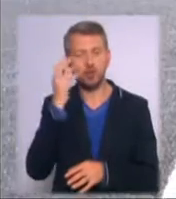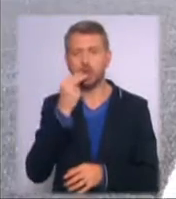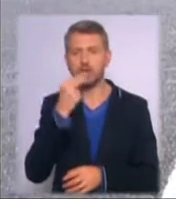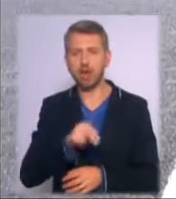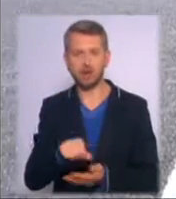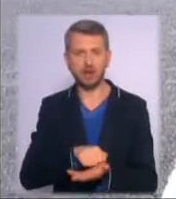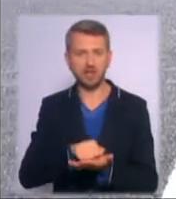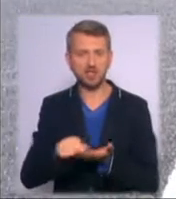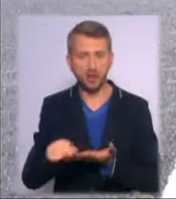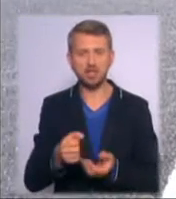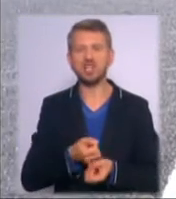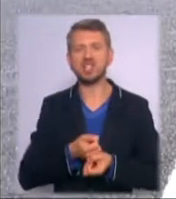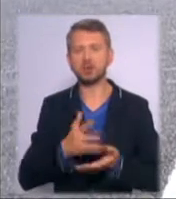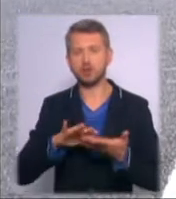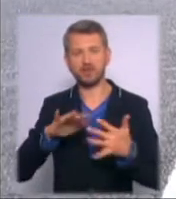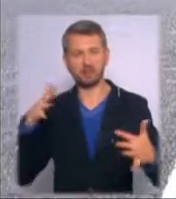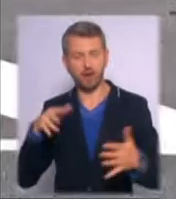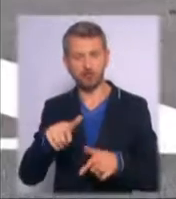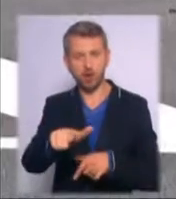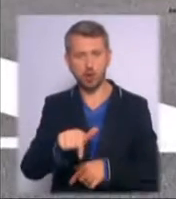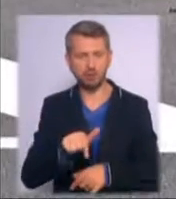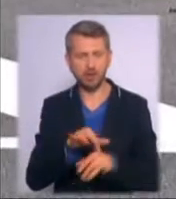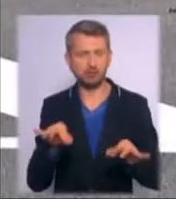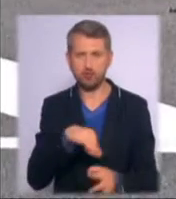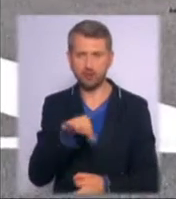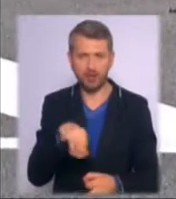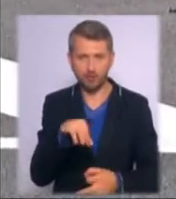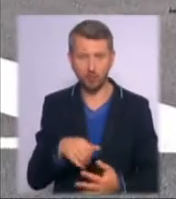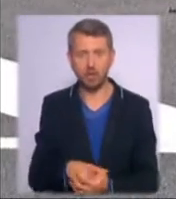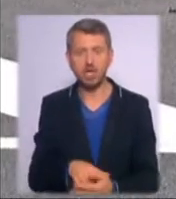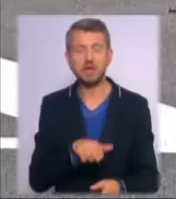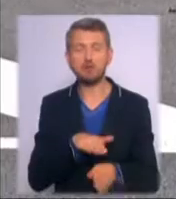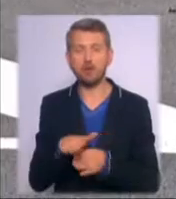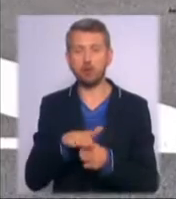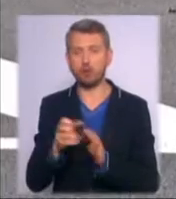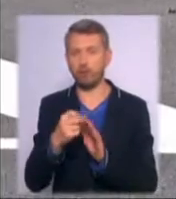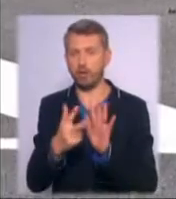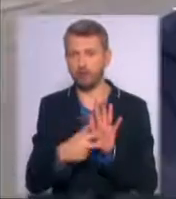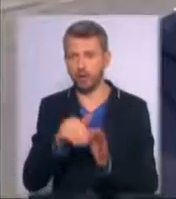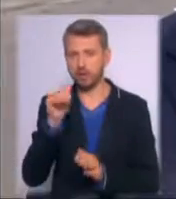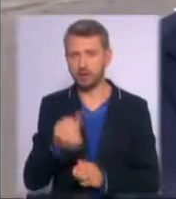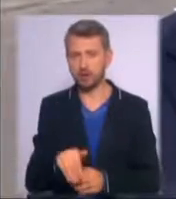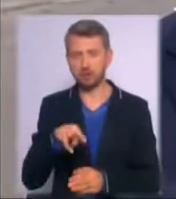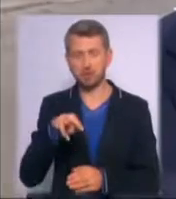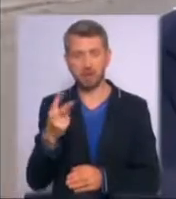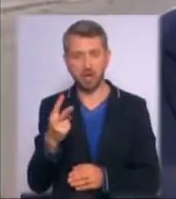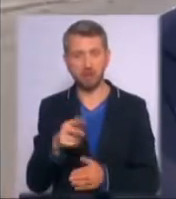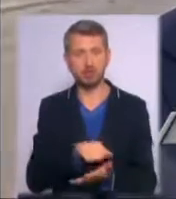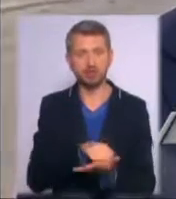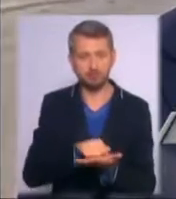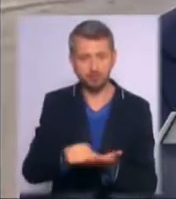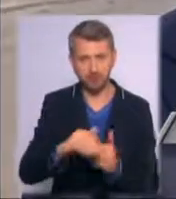асфальт і світловідбиваюча розмітка. Нічого зайвого. Виконано 18 тисяч квадратних метрів влаштування